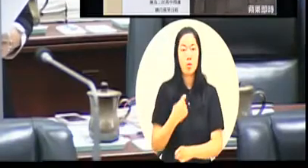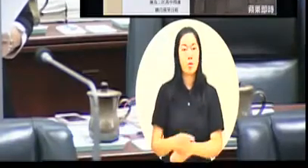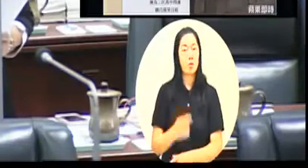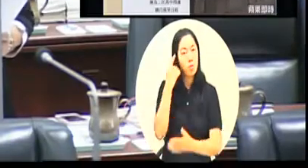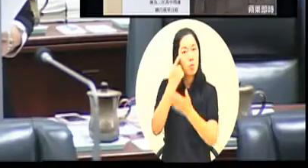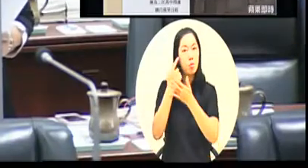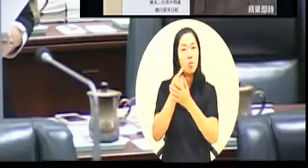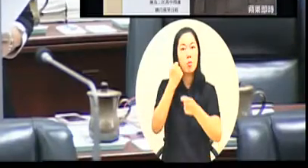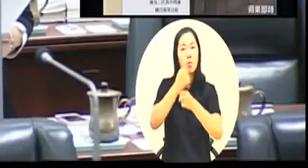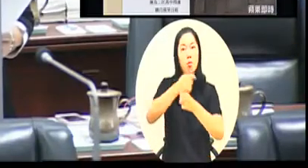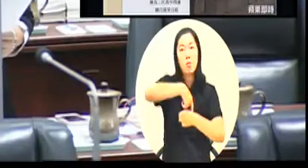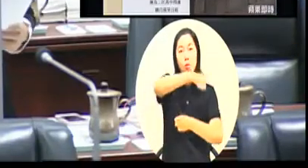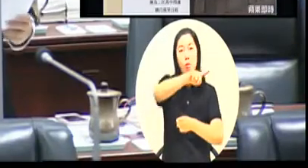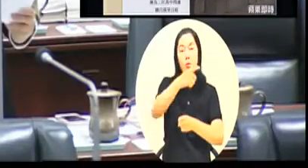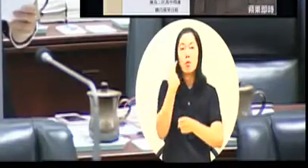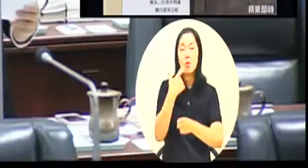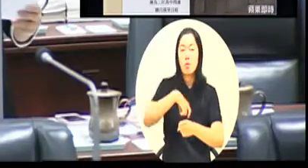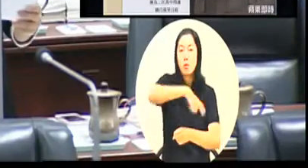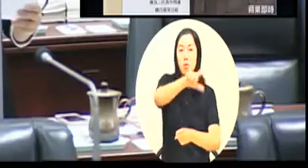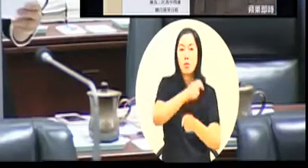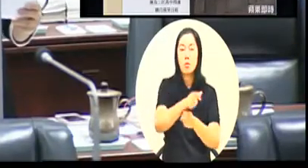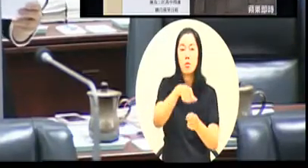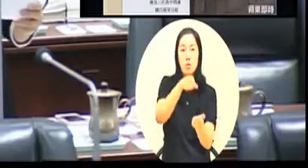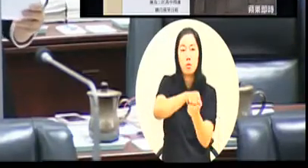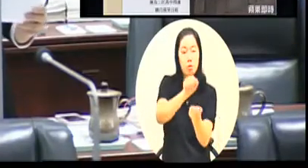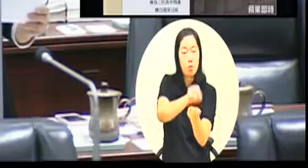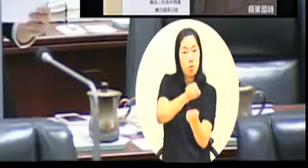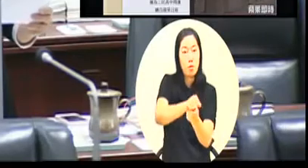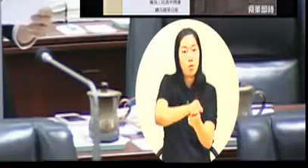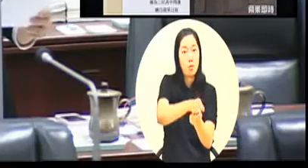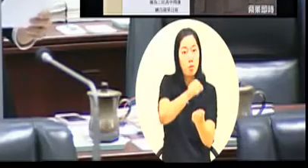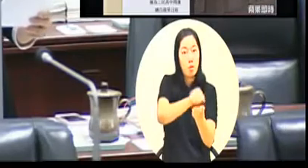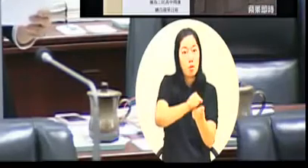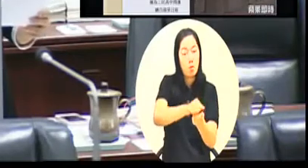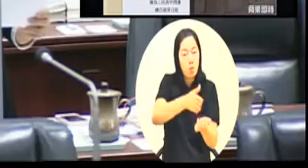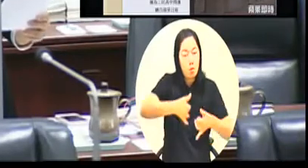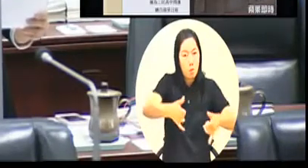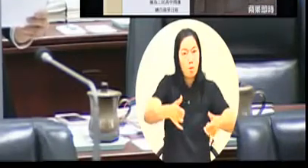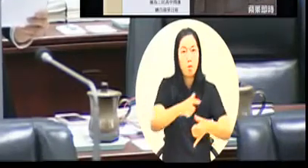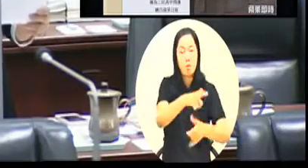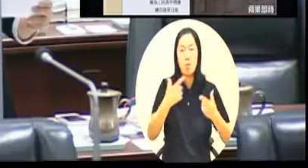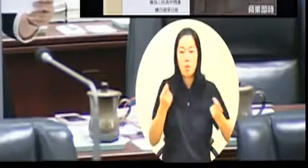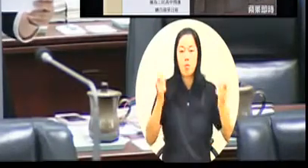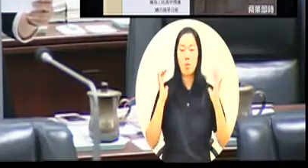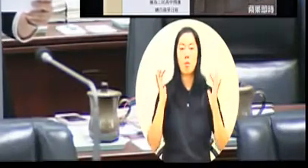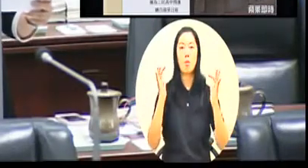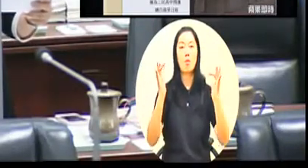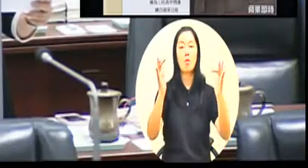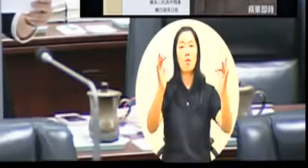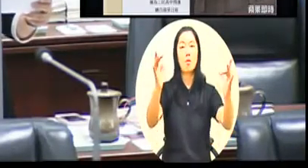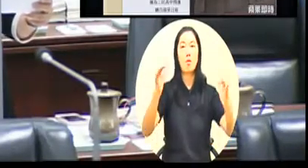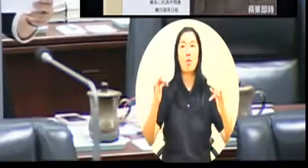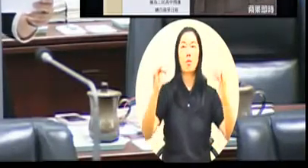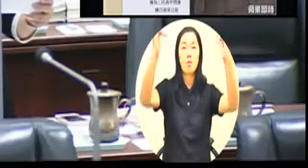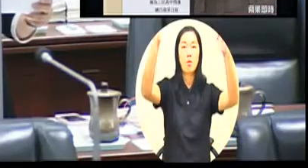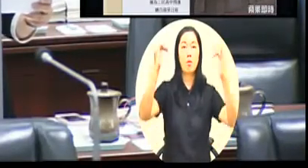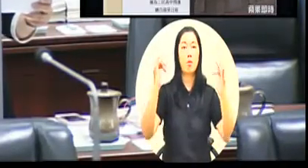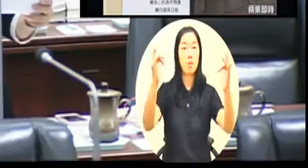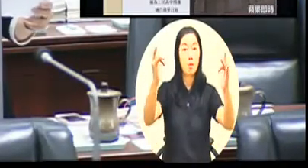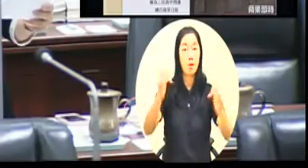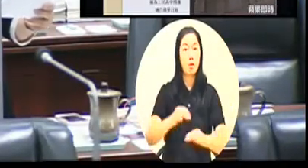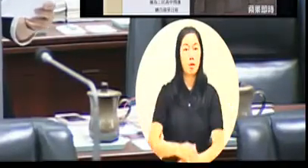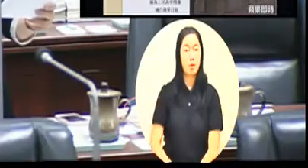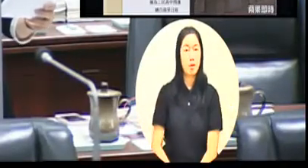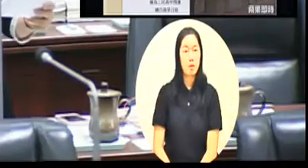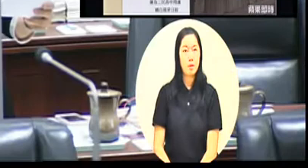清路，三民区澄清路这一带原本都是非常高大浓密的树，但是呢最